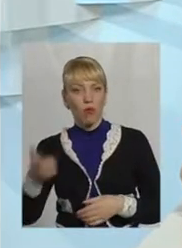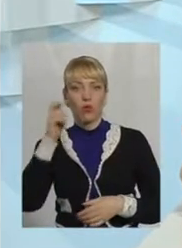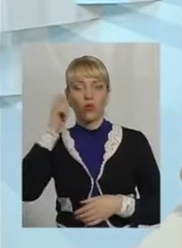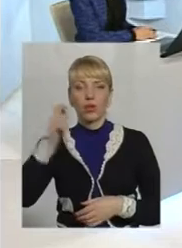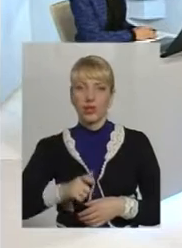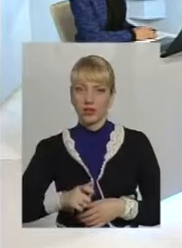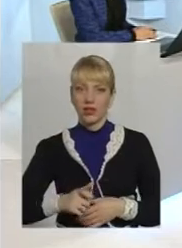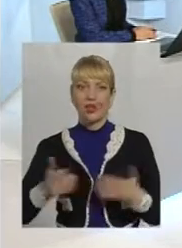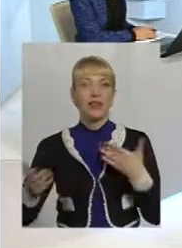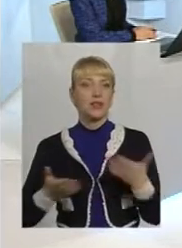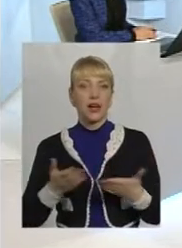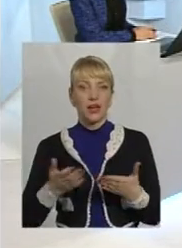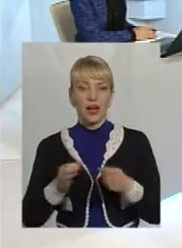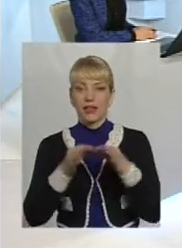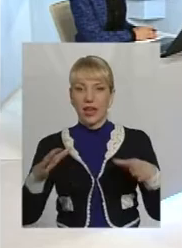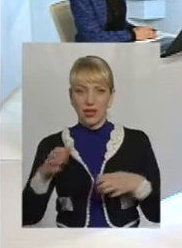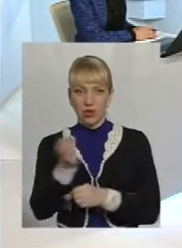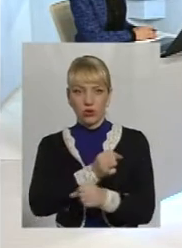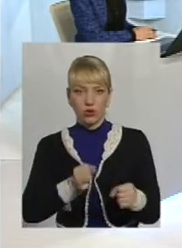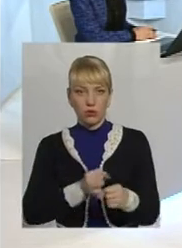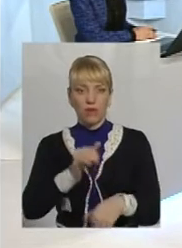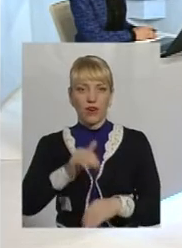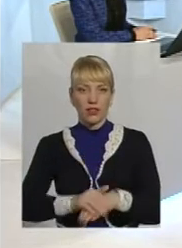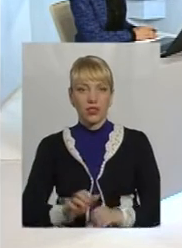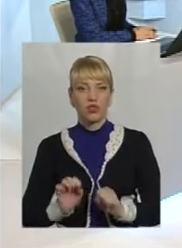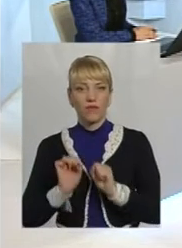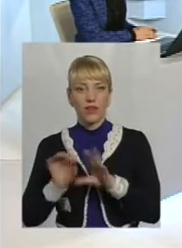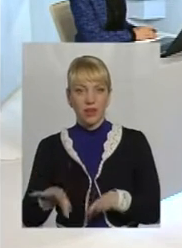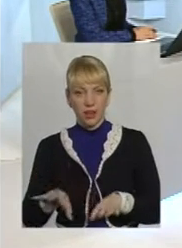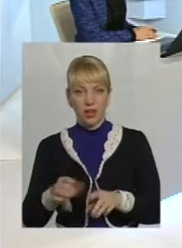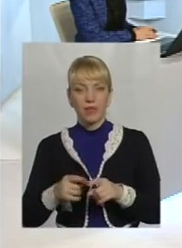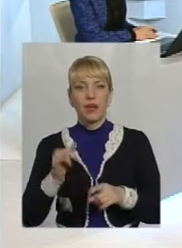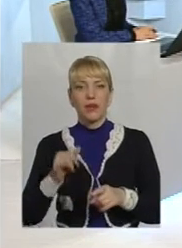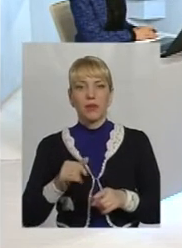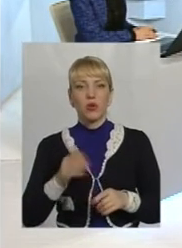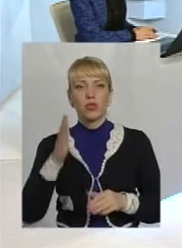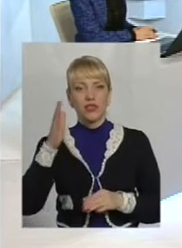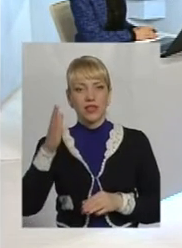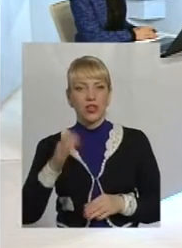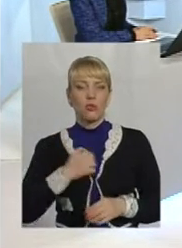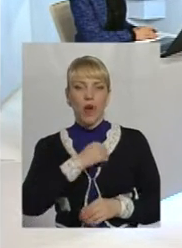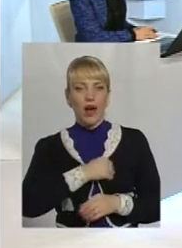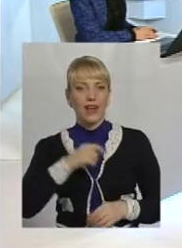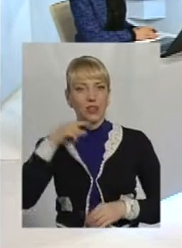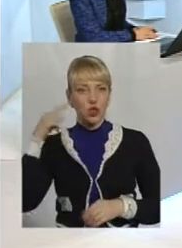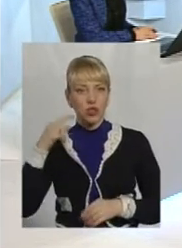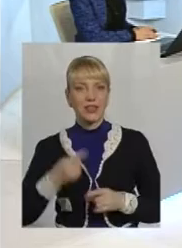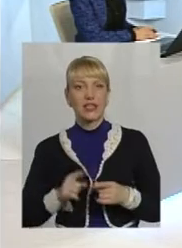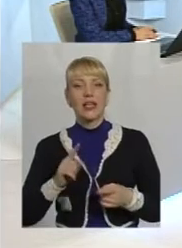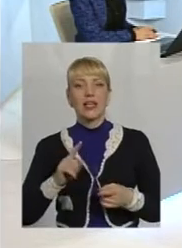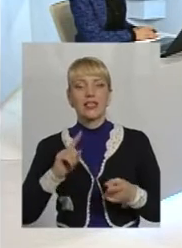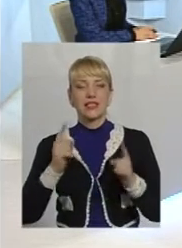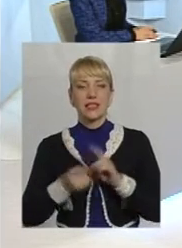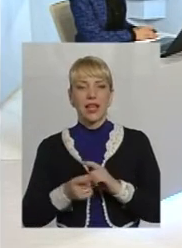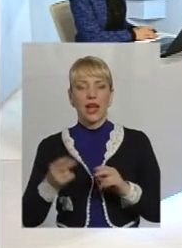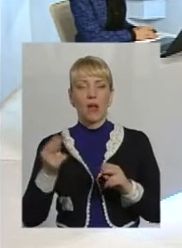Україна, яка ядерну зброю фактично віддавала, те ще й в руки потенційному агресору Росії, стала